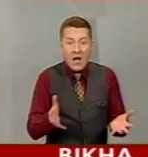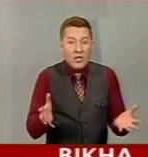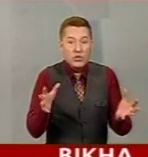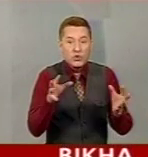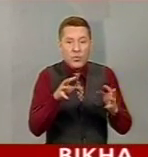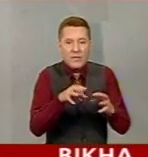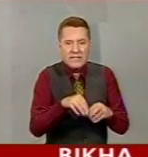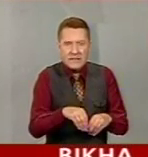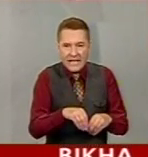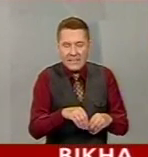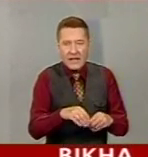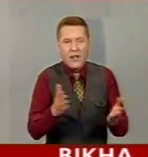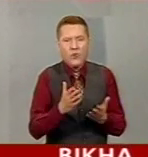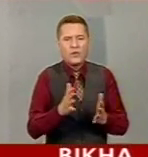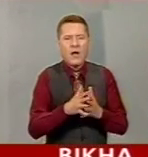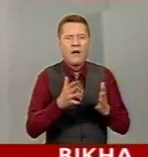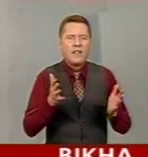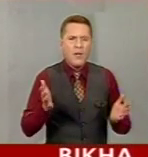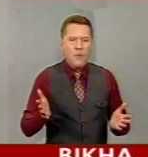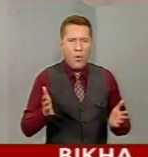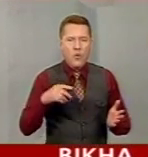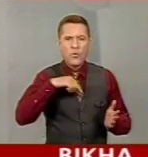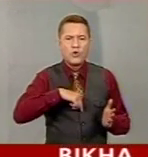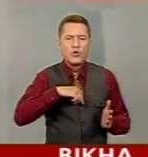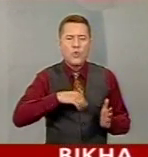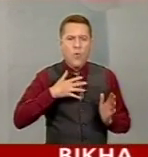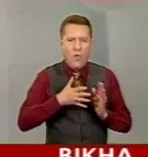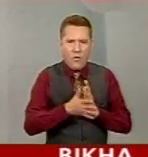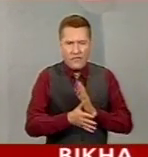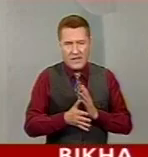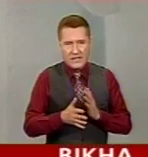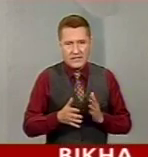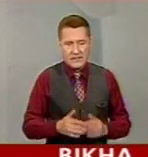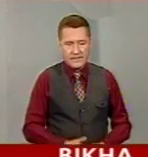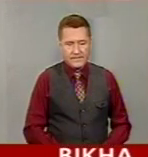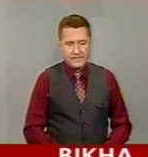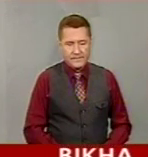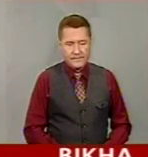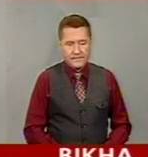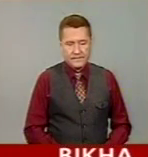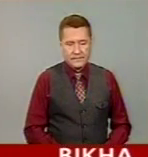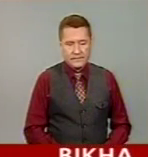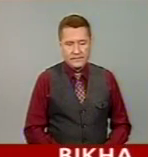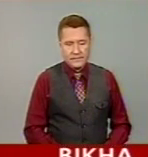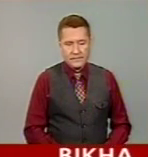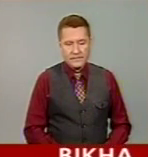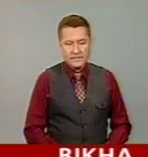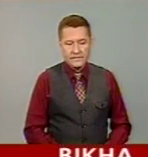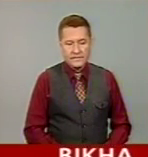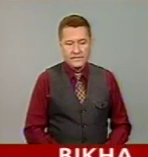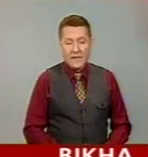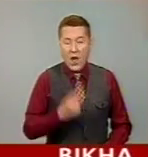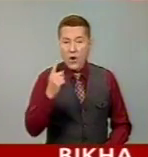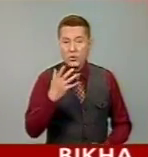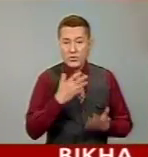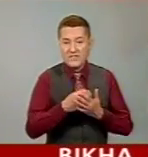якусь таку глибоку духовність і, можливо, зовсім бездуховні речі, як ящики війни. Одну зі